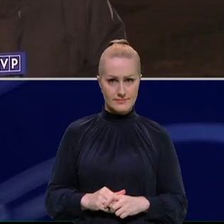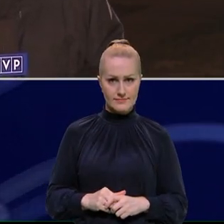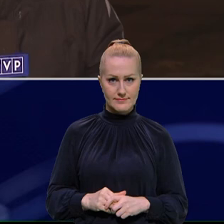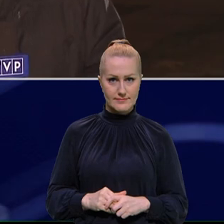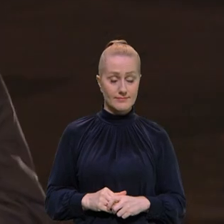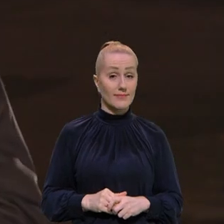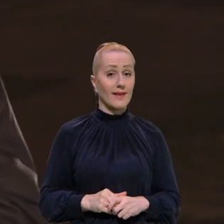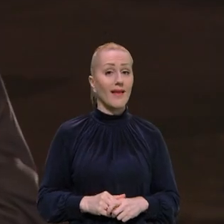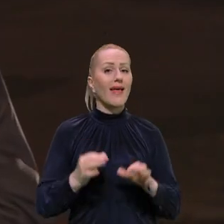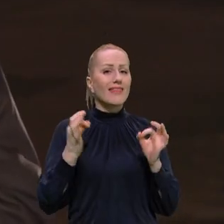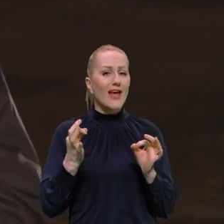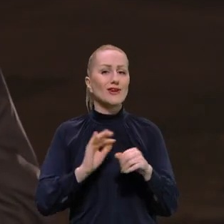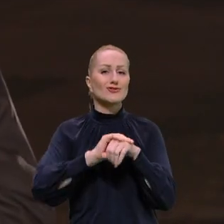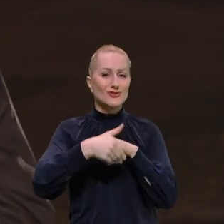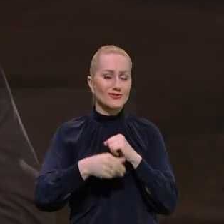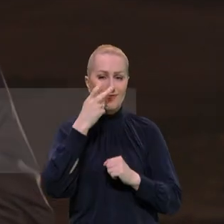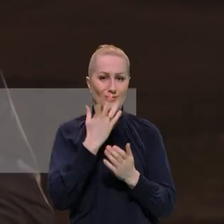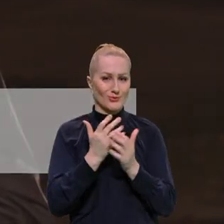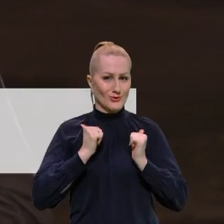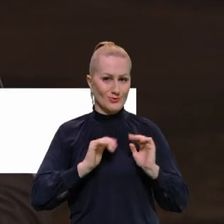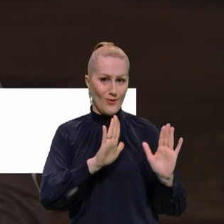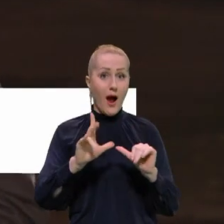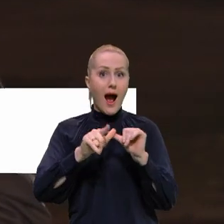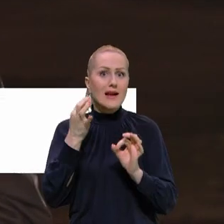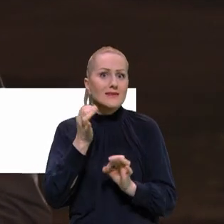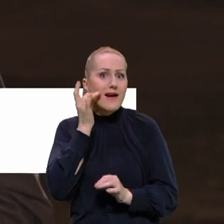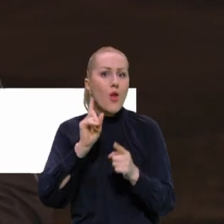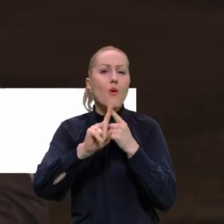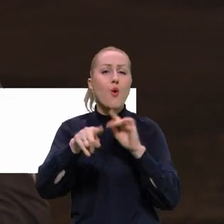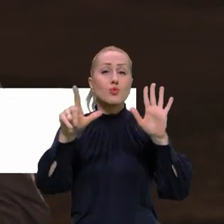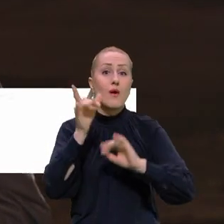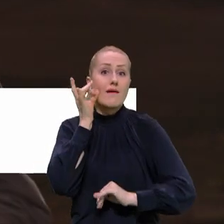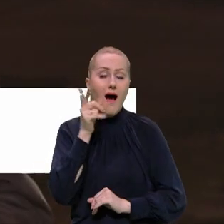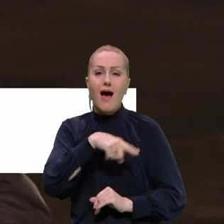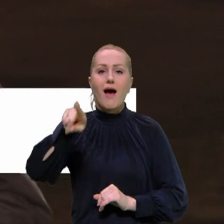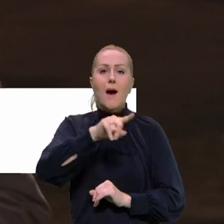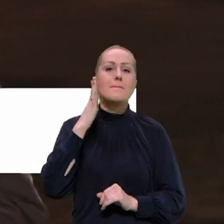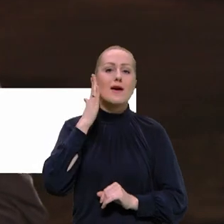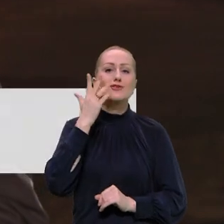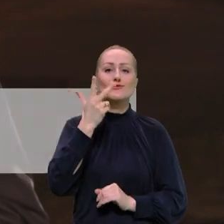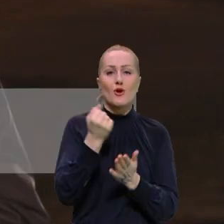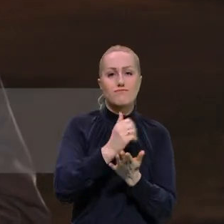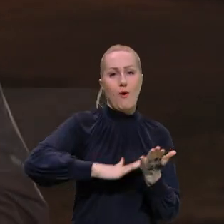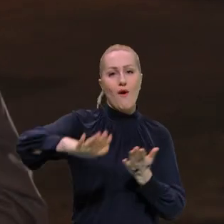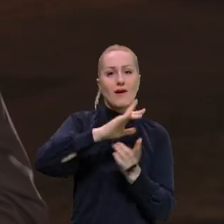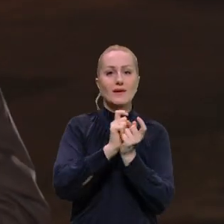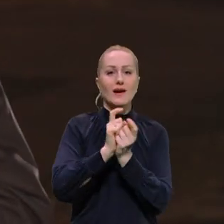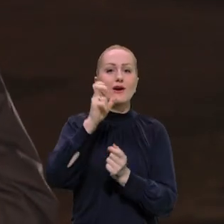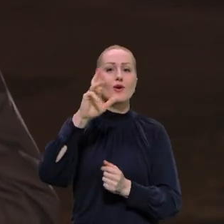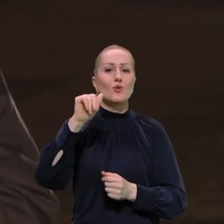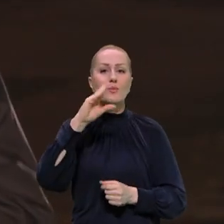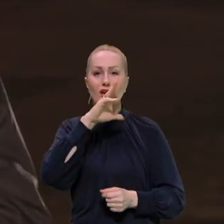Teraz na szczęście jest już spokojnie, ale po godzinie 7 rano mieszkańcy trzech powiatów graniczących z Ukrainą. Chrupuszewskiego,